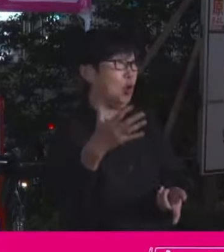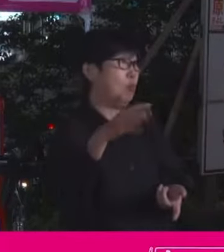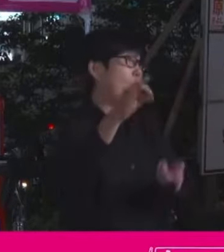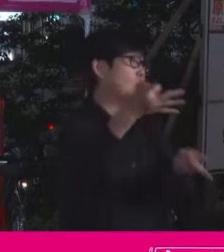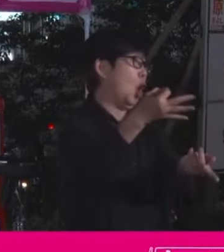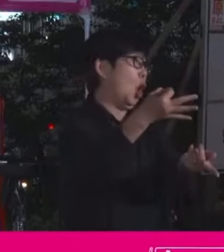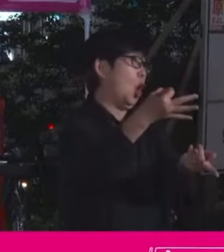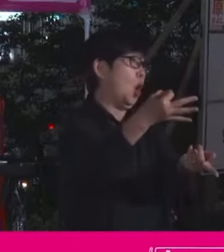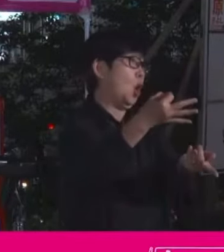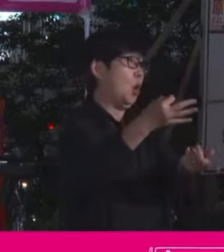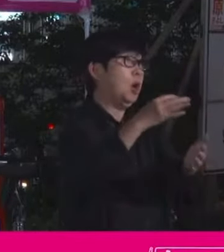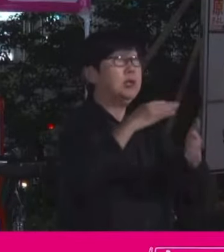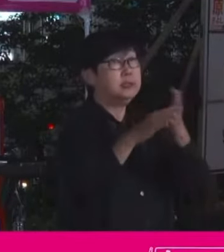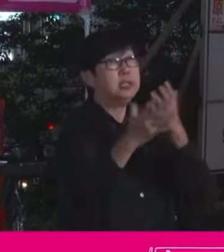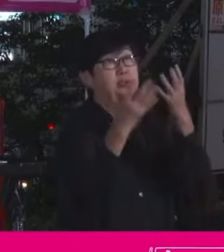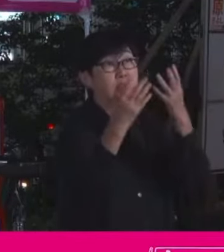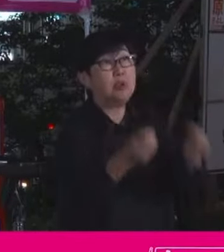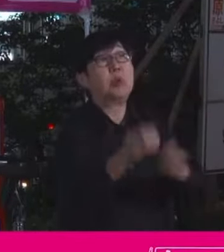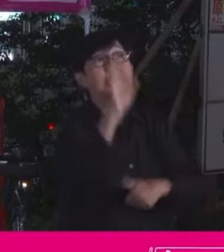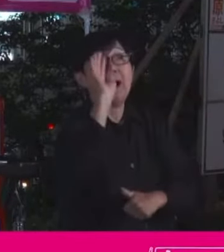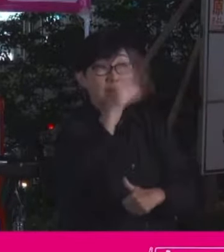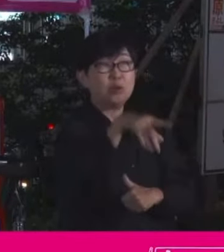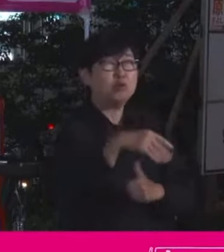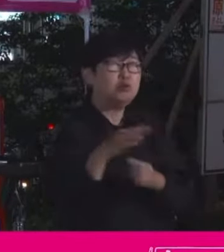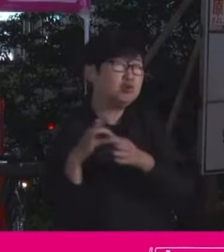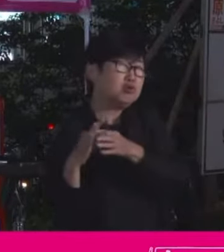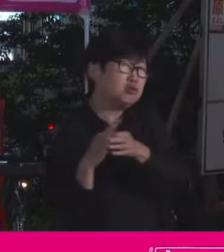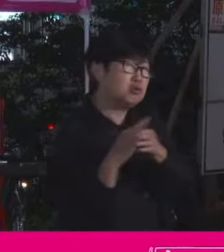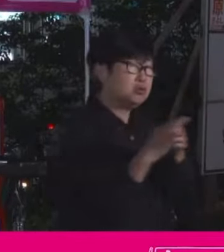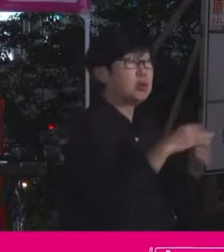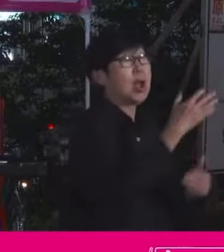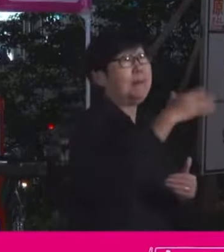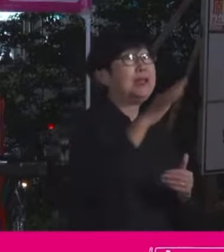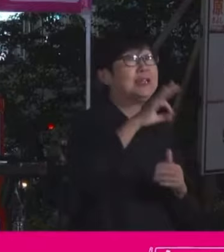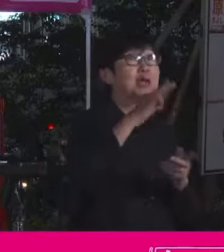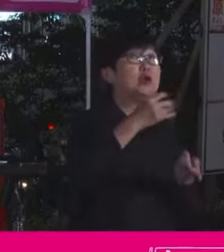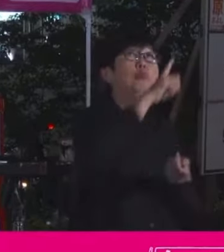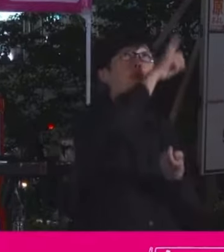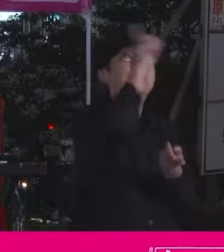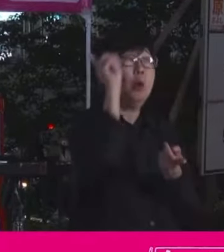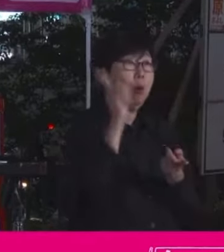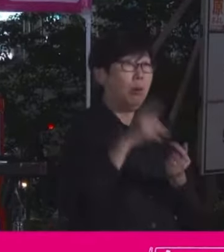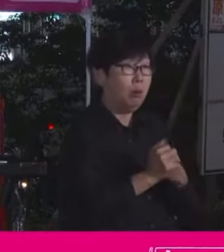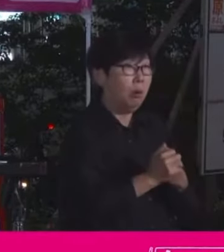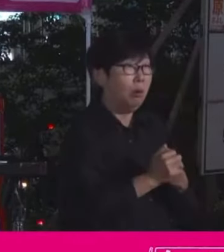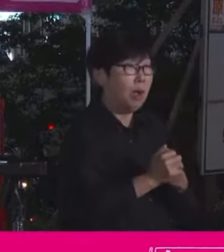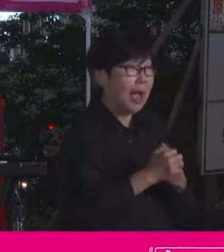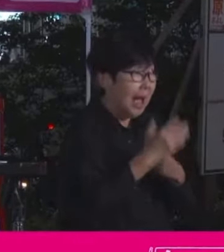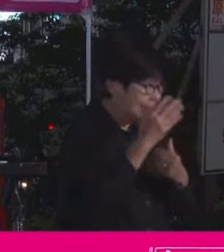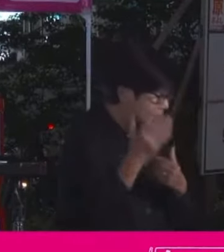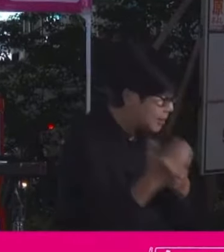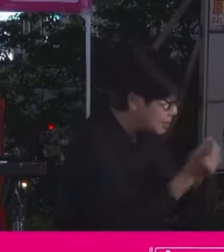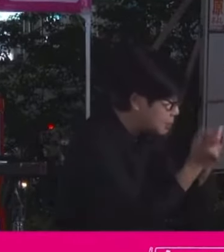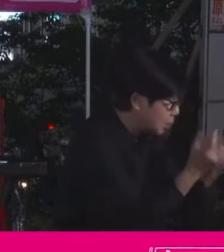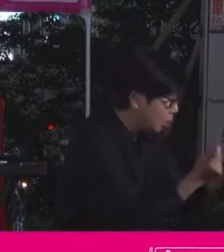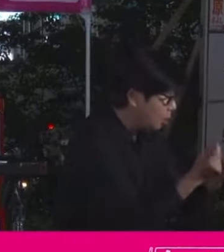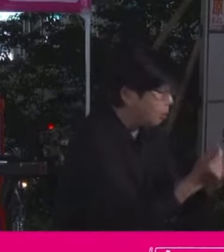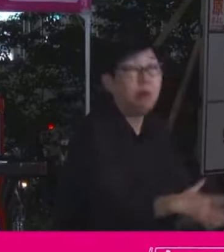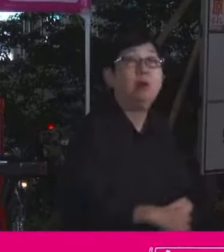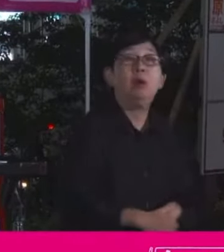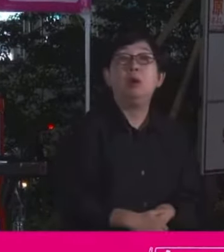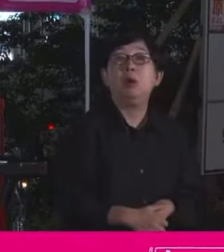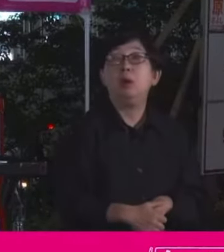とそうなんです。アメリカのものなんですですね。いいですか、アメリカのものなんですよ。で僕